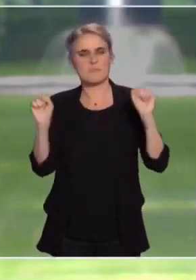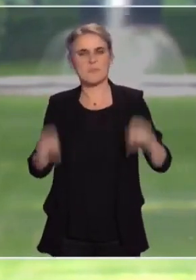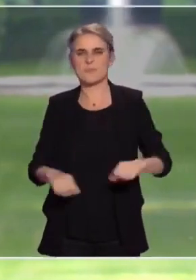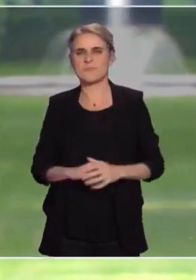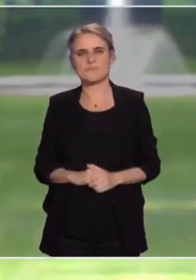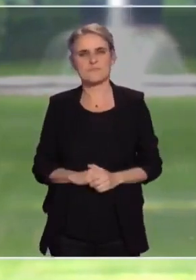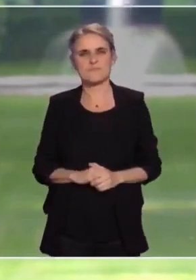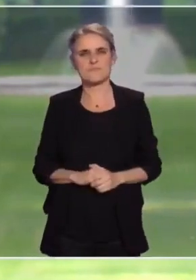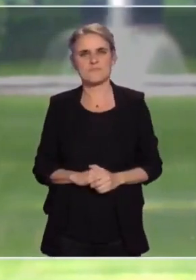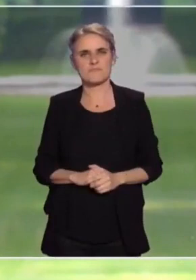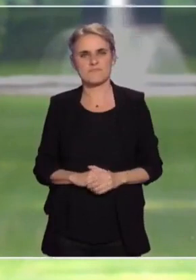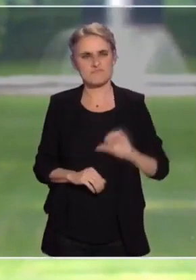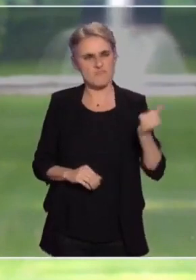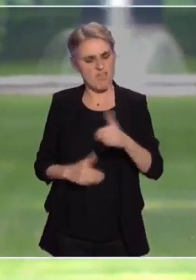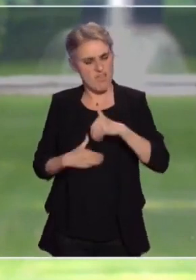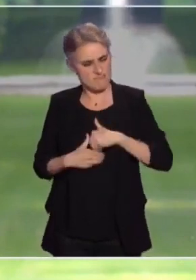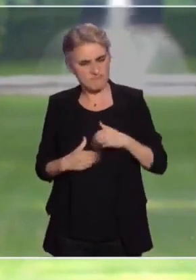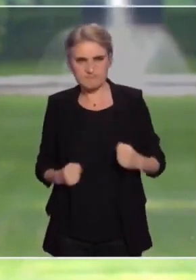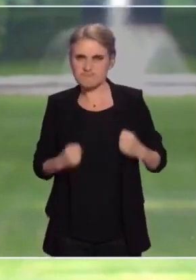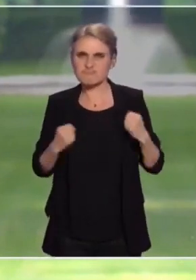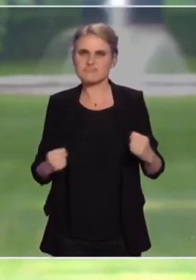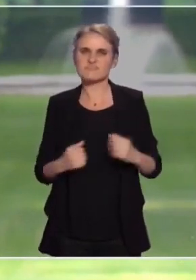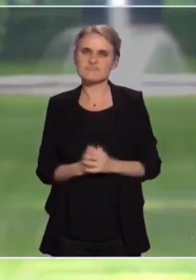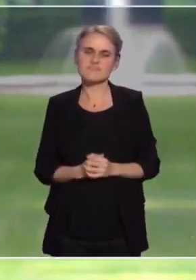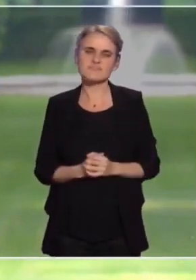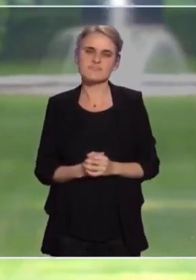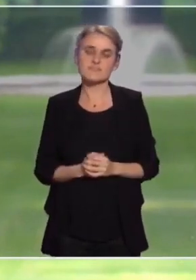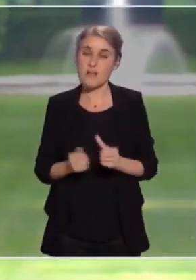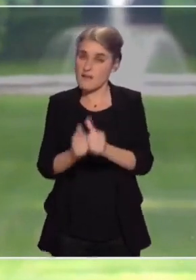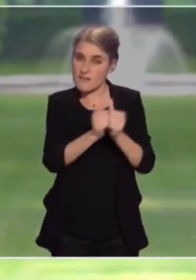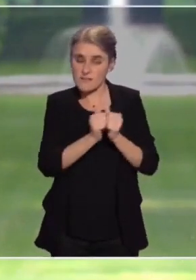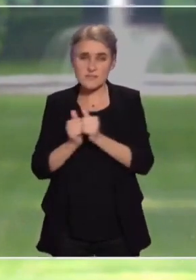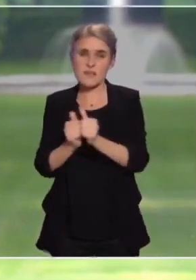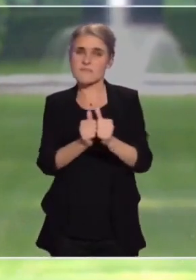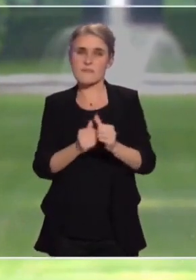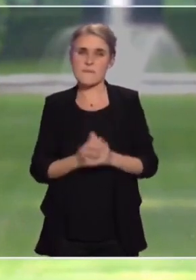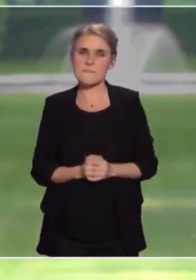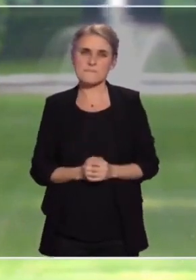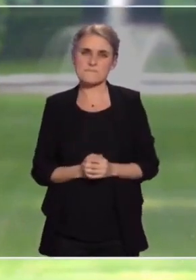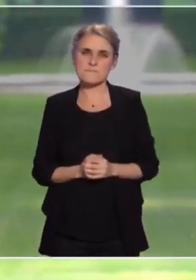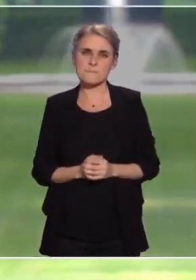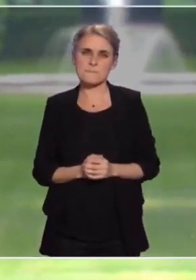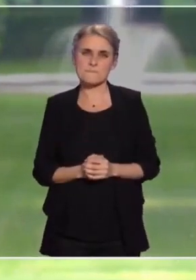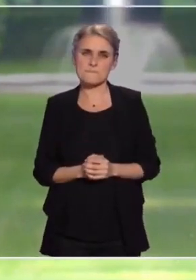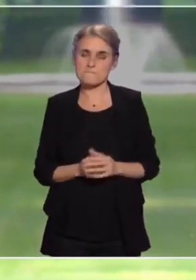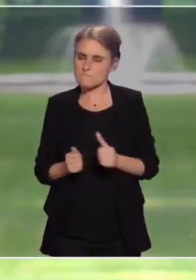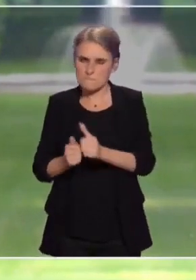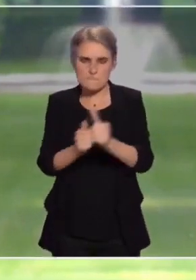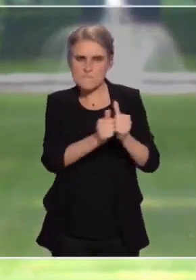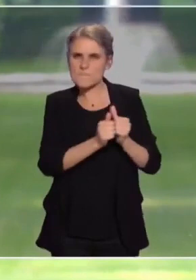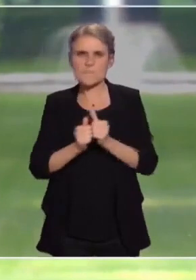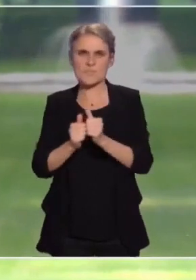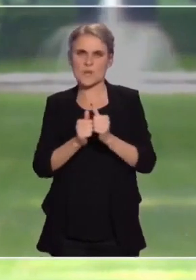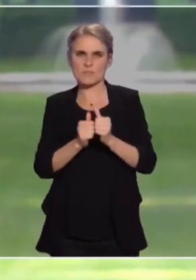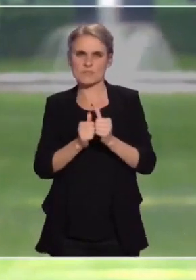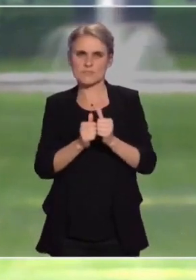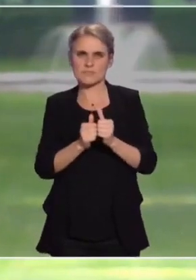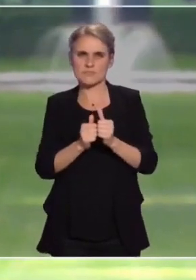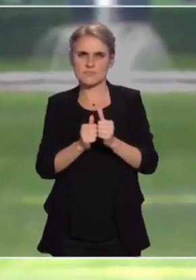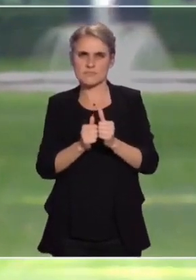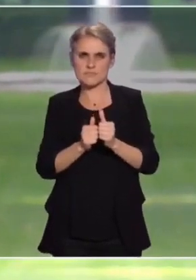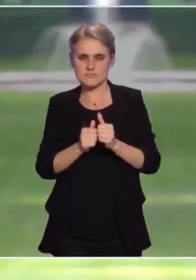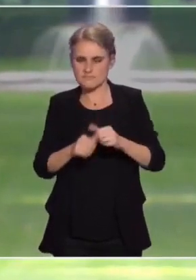forces cheville et au corps ayons ensemble cette volonté de conquérir cette